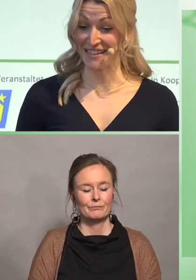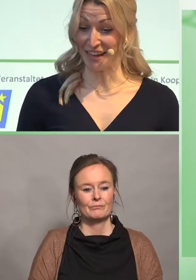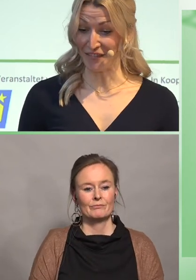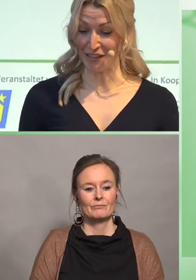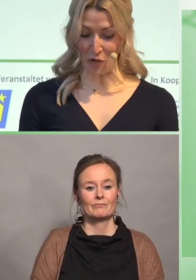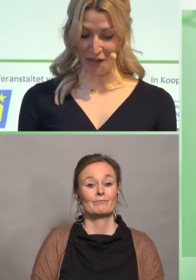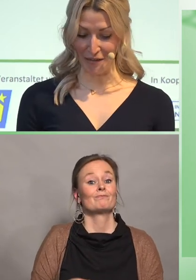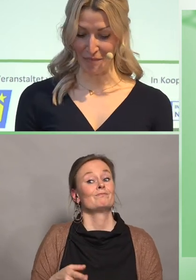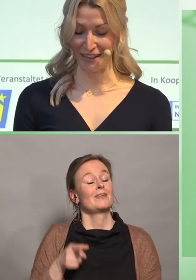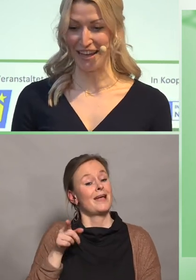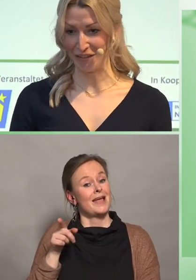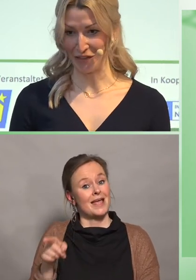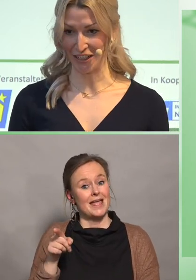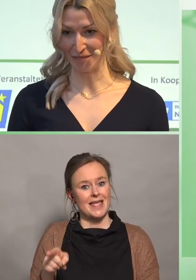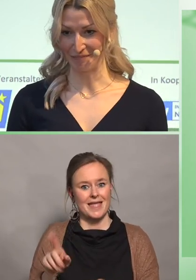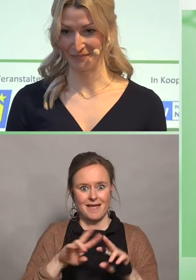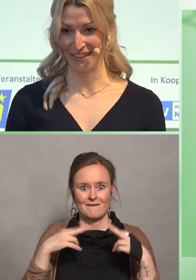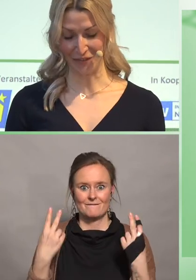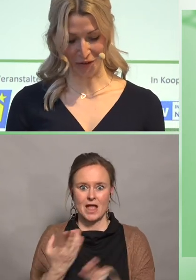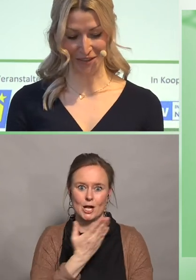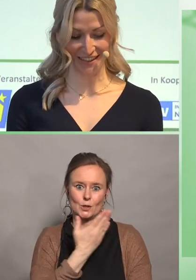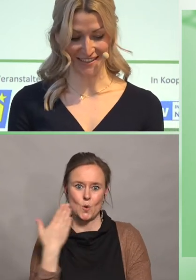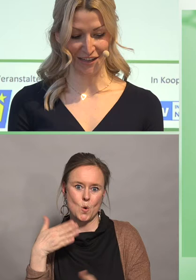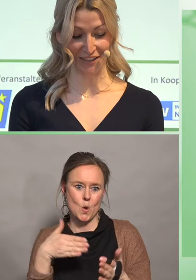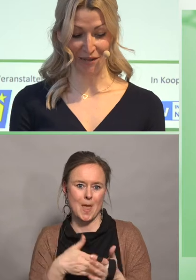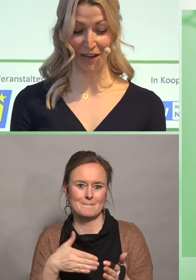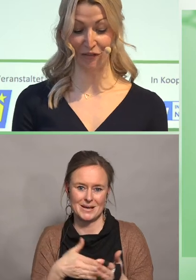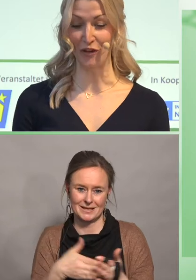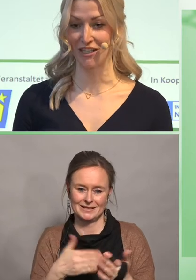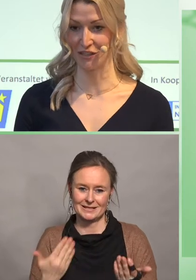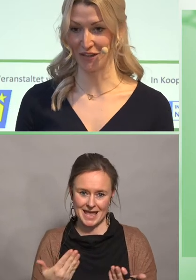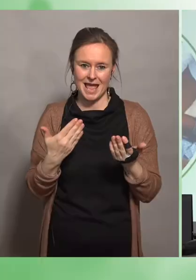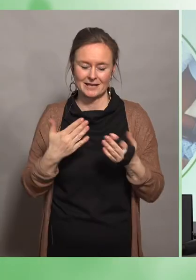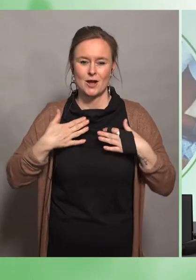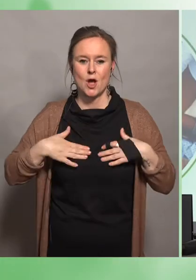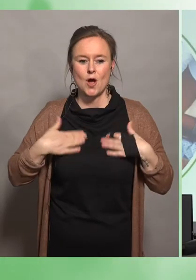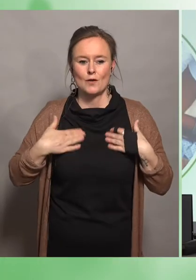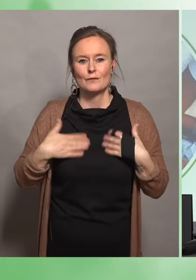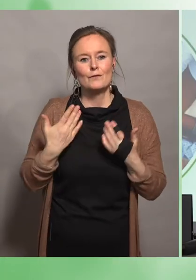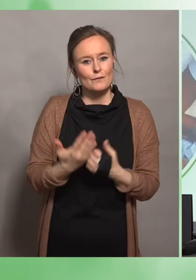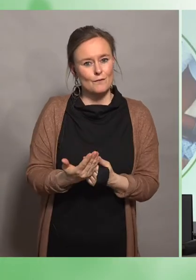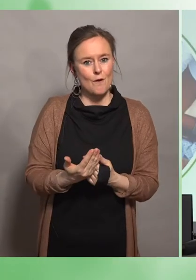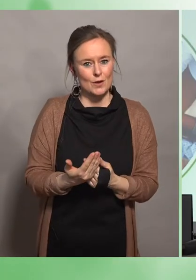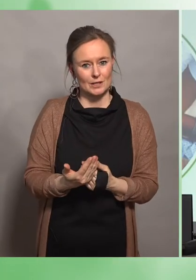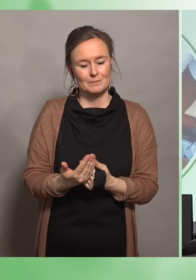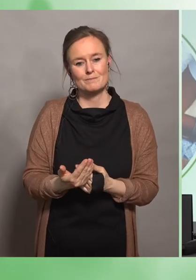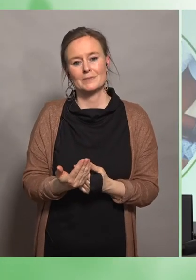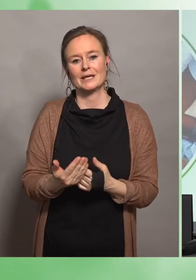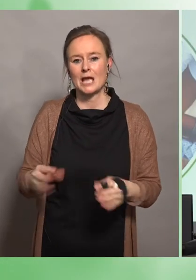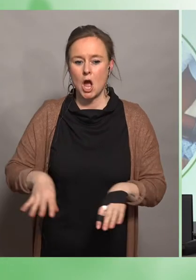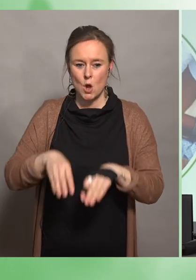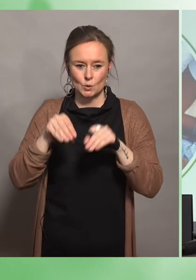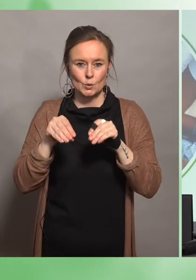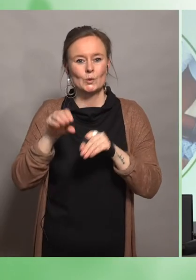Er hat sich einer Welt ohne Barrieren verschrieben. Ich freue mich jetzt auf den ehemaligen Vorstandsvorsitzenden der Baumax-Gruppe, den Gründer